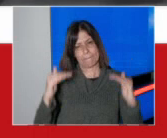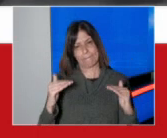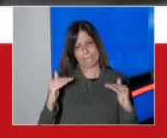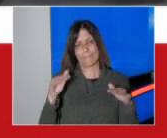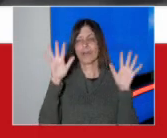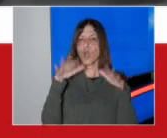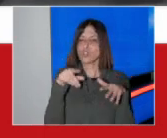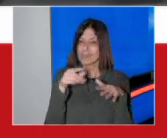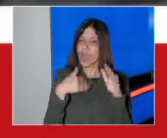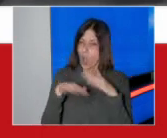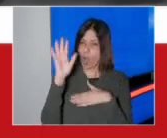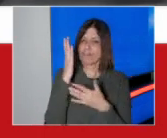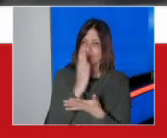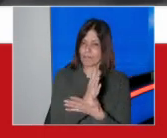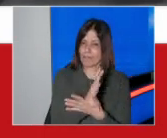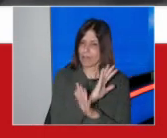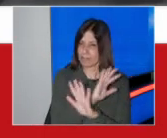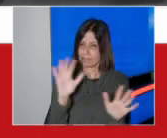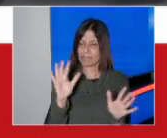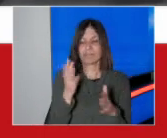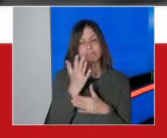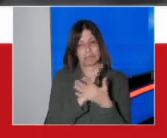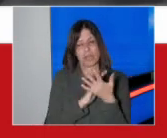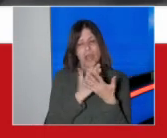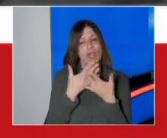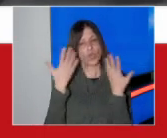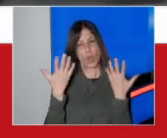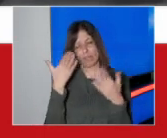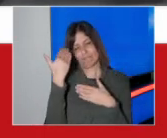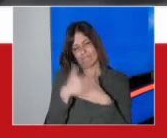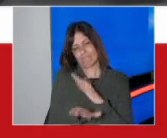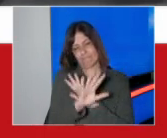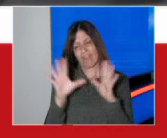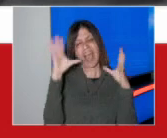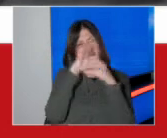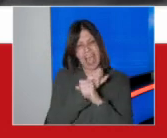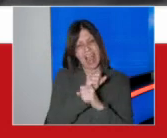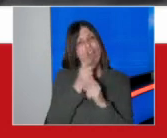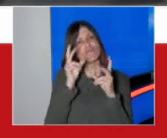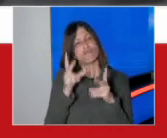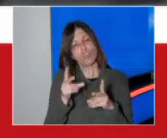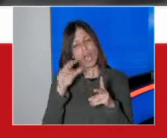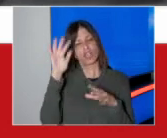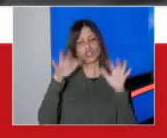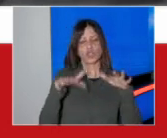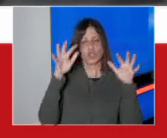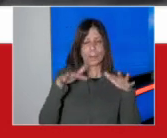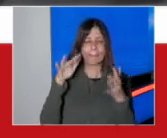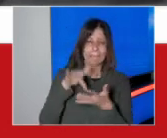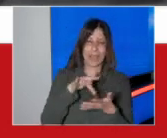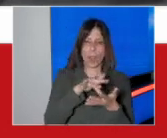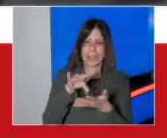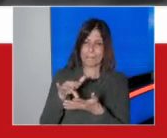הגשם הזה ברובו כבר, בחלקו הגדול, עוזב אותנו. הלילה עדיין צפויים גשמים, כמו שאנחנו קוראים לזה,